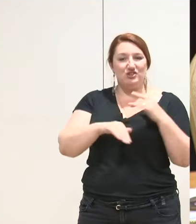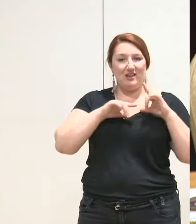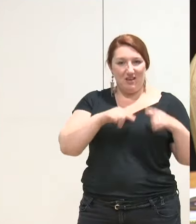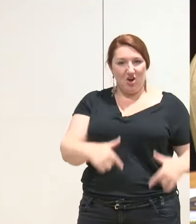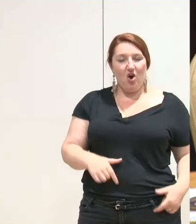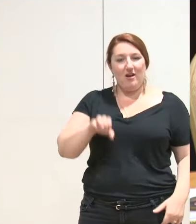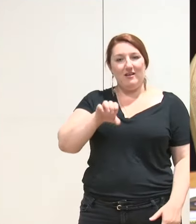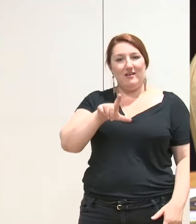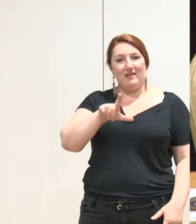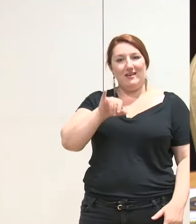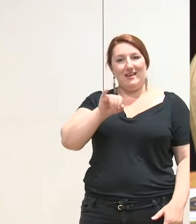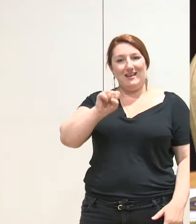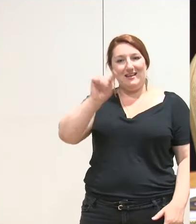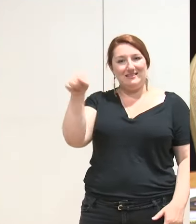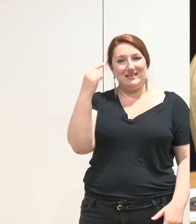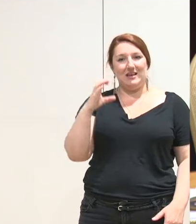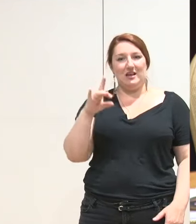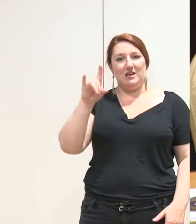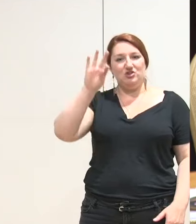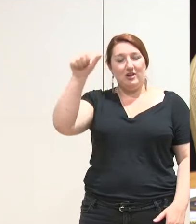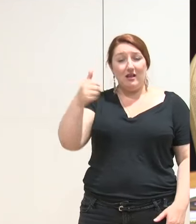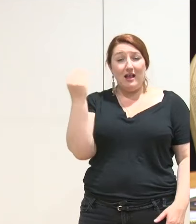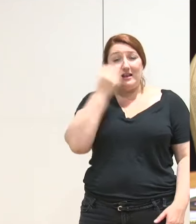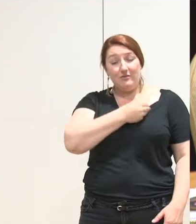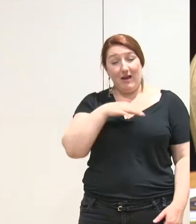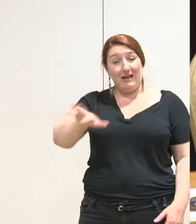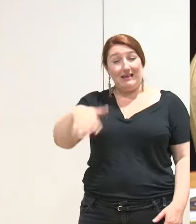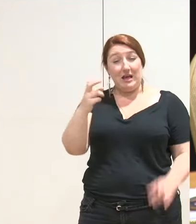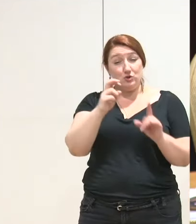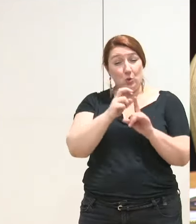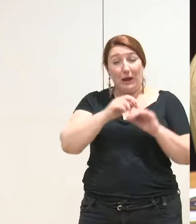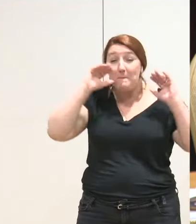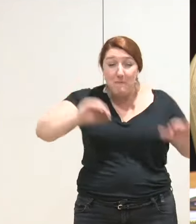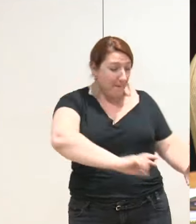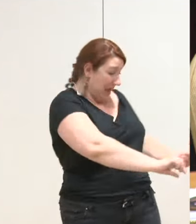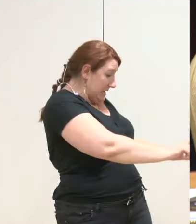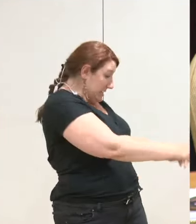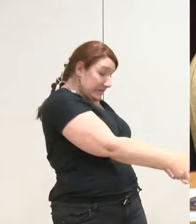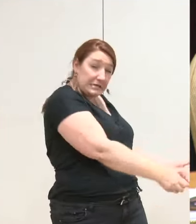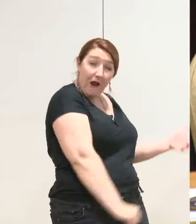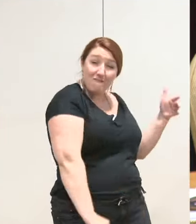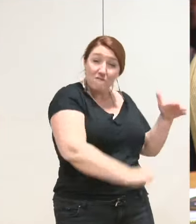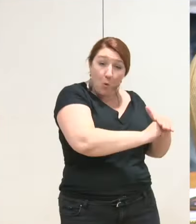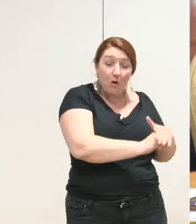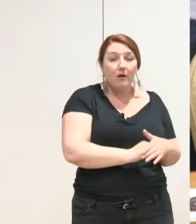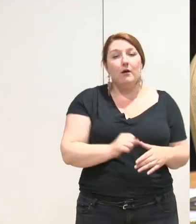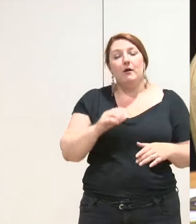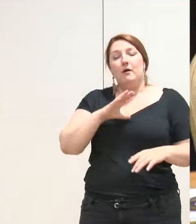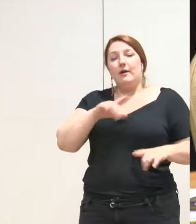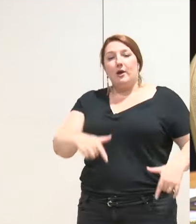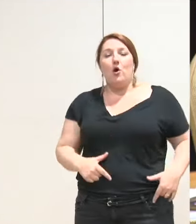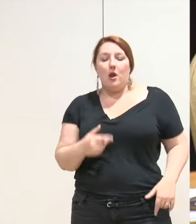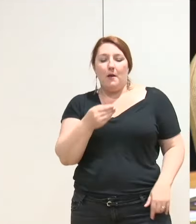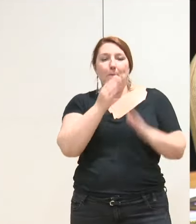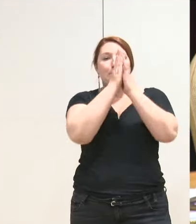l'hiver ont des températures qui plafonnent à 15°gr alors que le chauffage est à fond des élèves de l'école maternelle Marie renoire qui sont